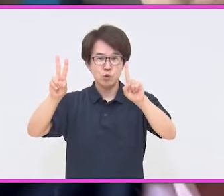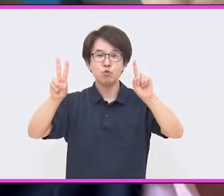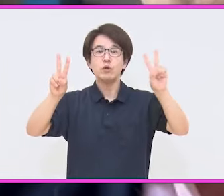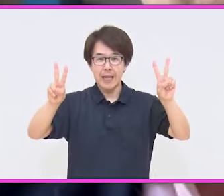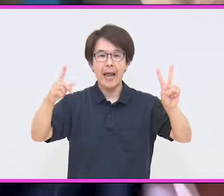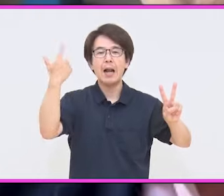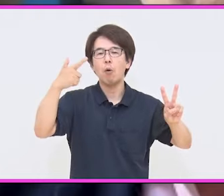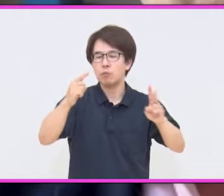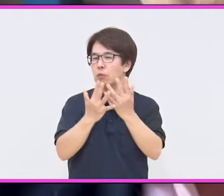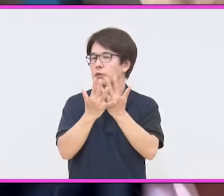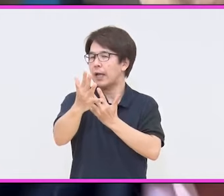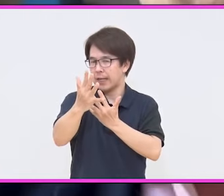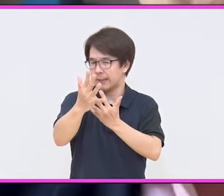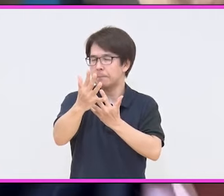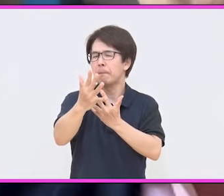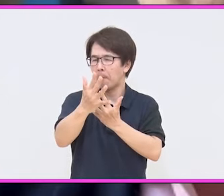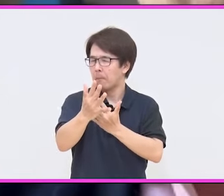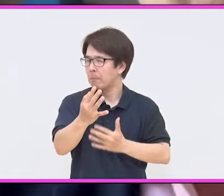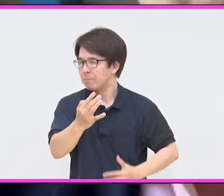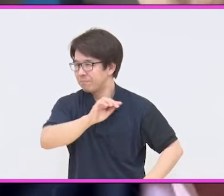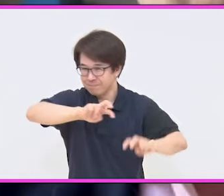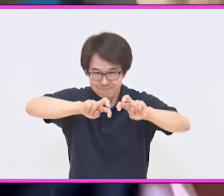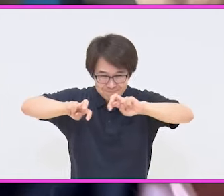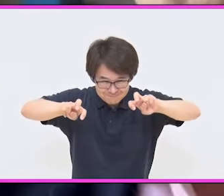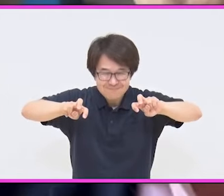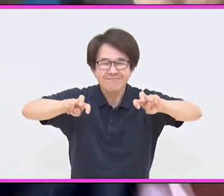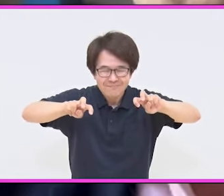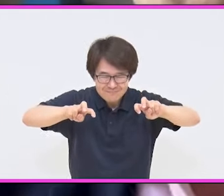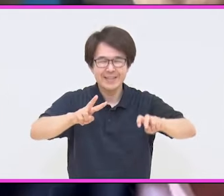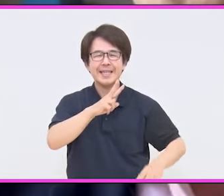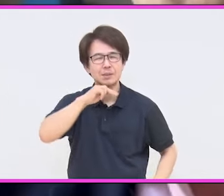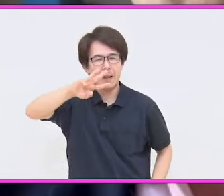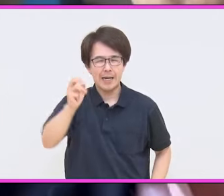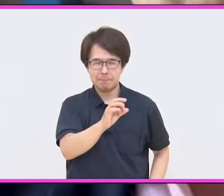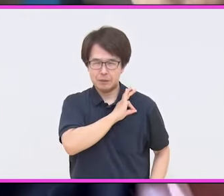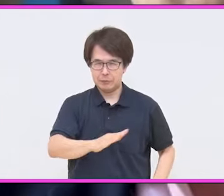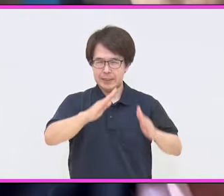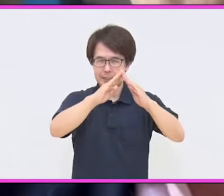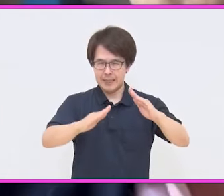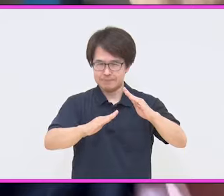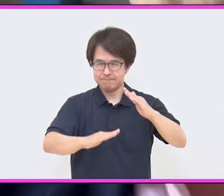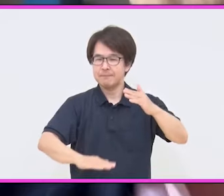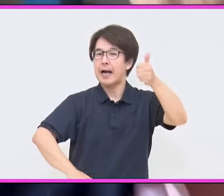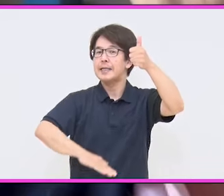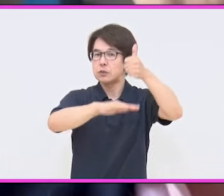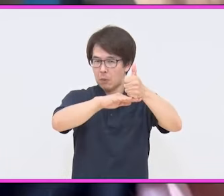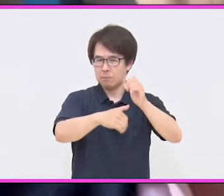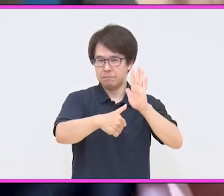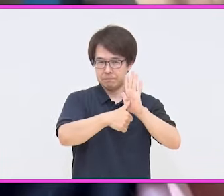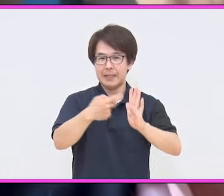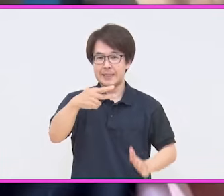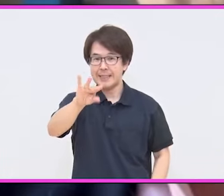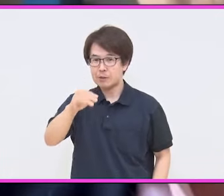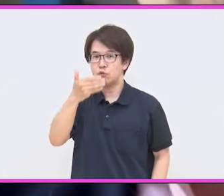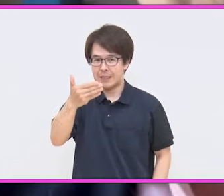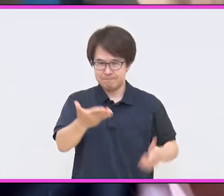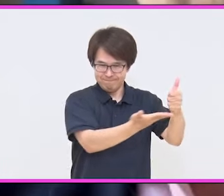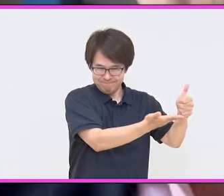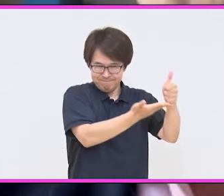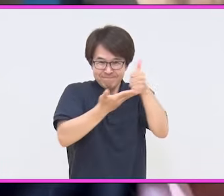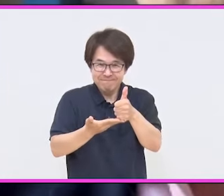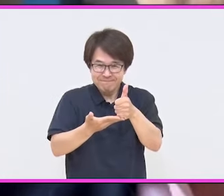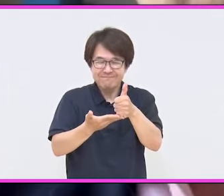を紐解くべく、イギリスパラリンピック委員会会長のニック・ウェボンさんにもご出演いただきます。